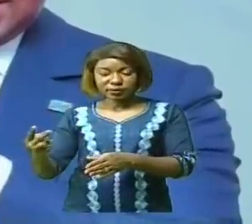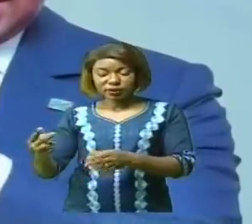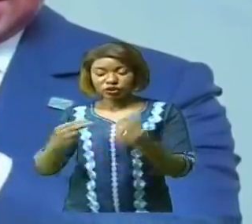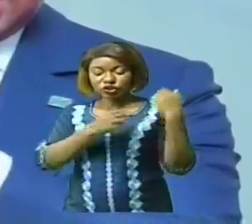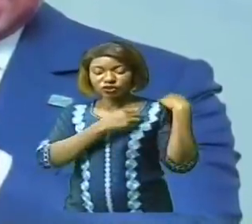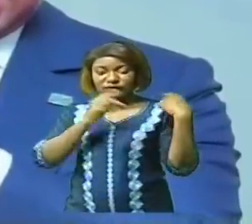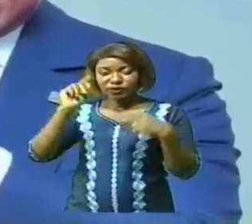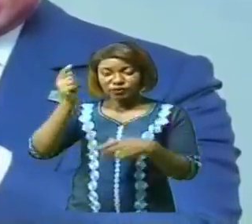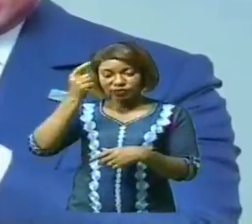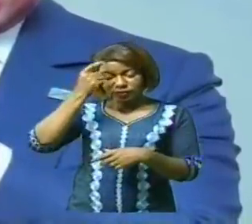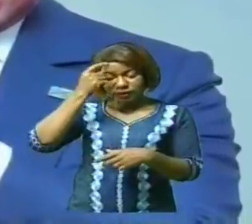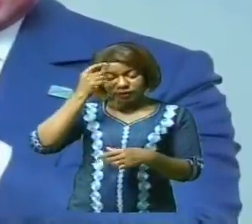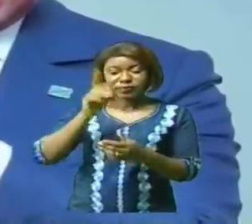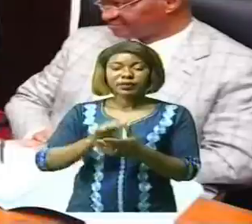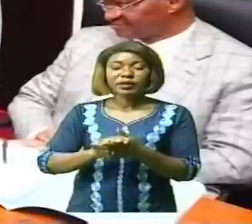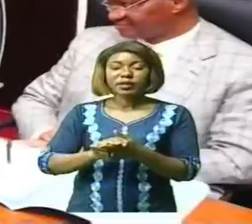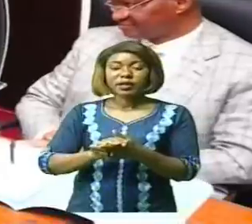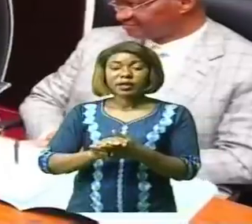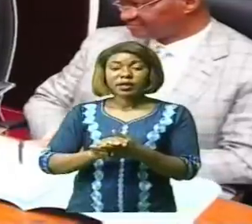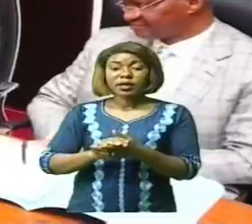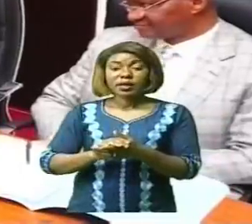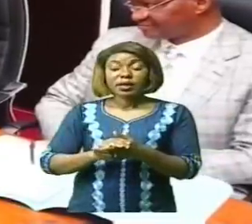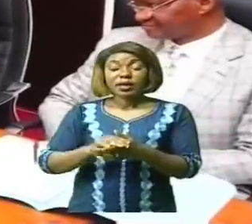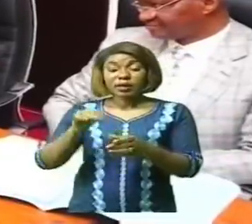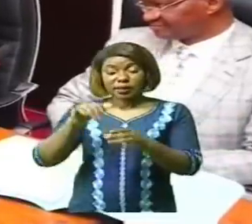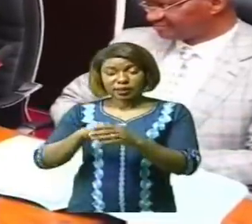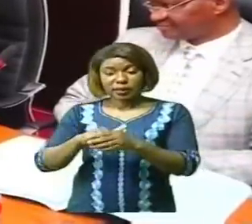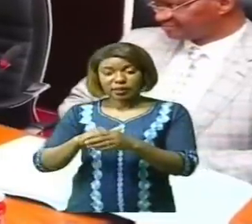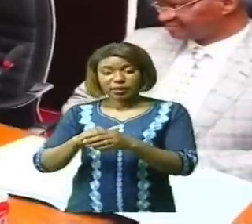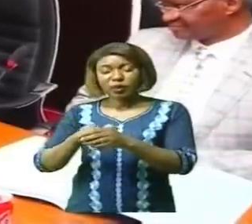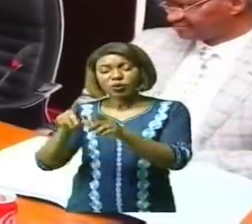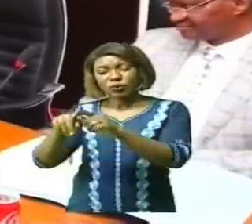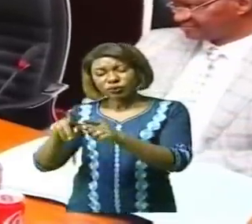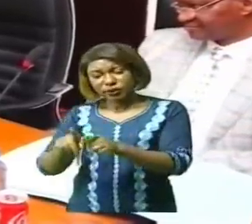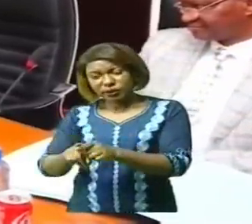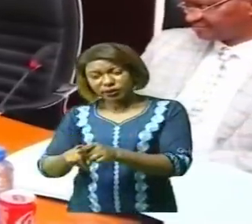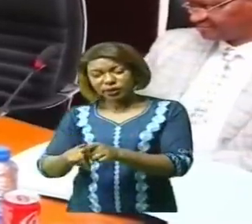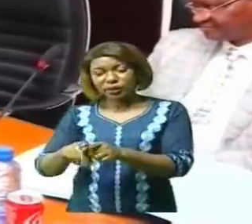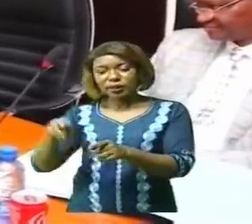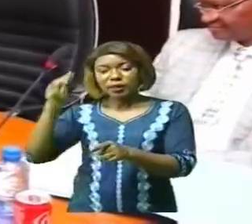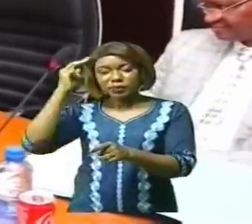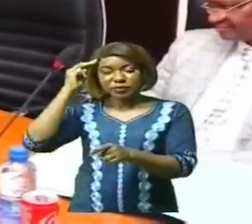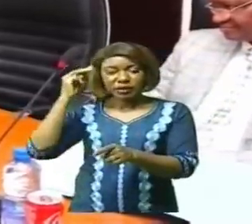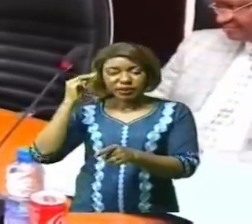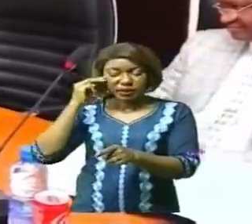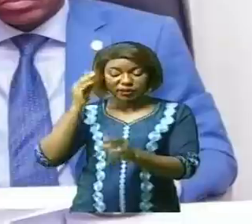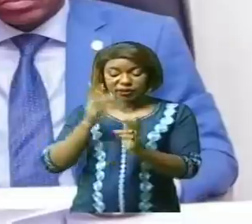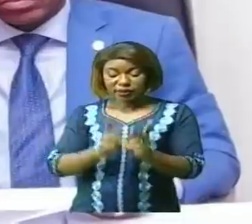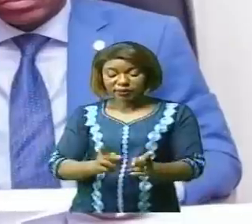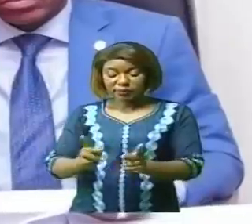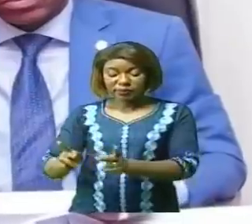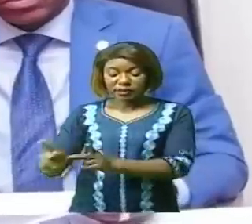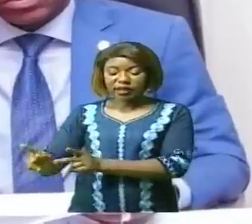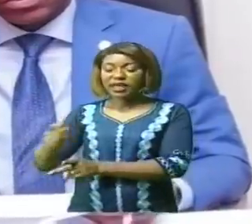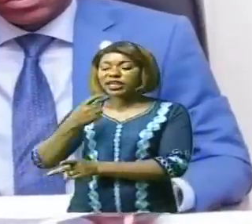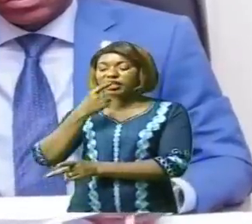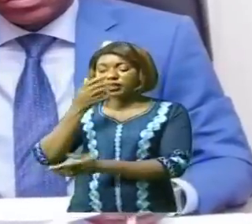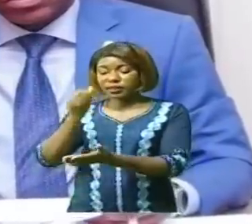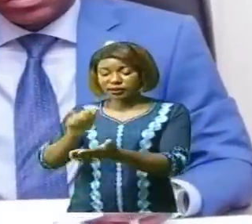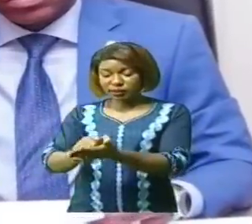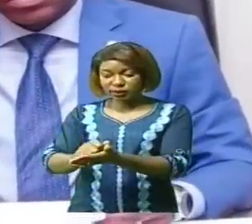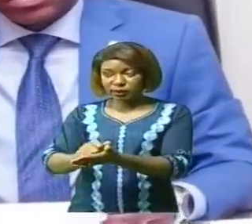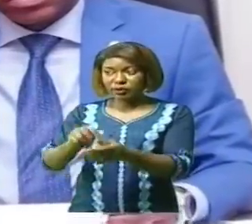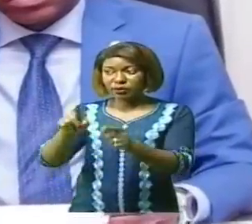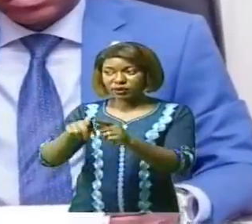gouvernement Jean-Michel Samalukonde King à la primature. Selon le ministre d'État au plan Christian Mwando, l'économie congolaise tient bon